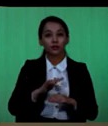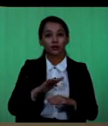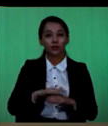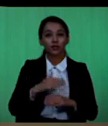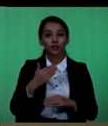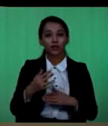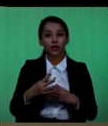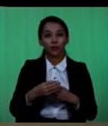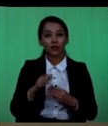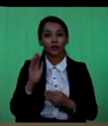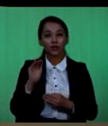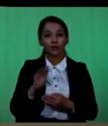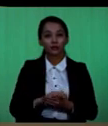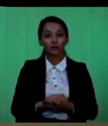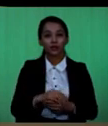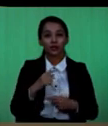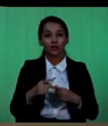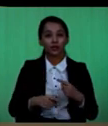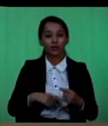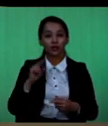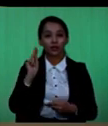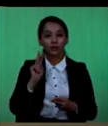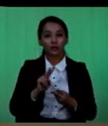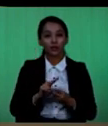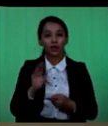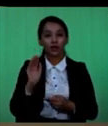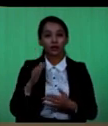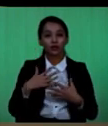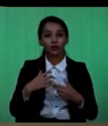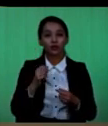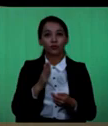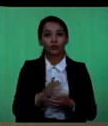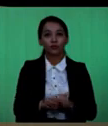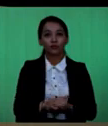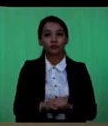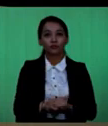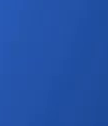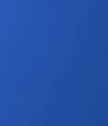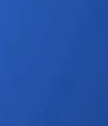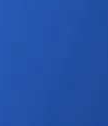sizlar bilan xayrlashsak. Keyingi darsda ko'rishguncha, xayr, salomat bo'ling.